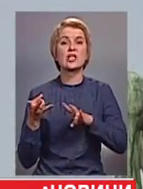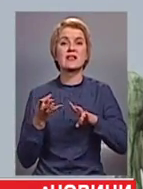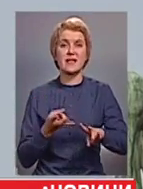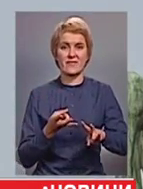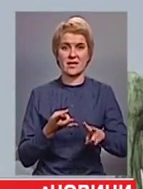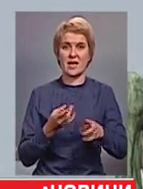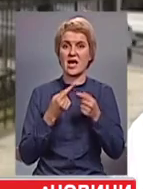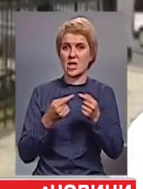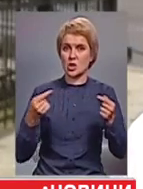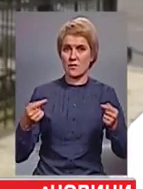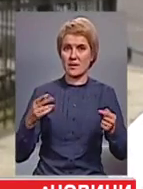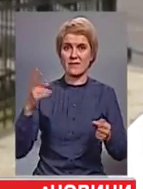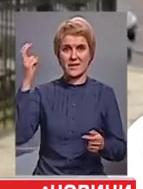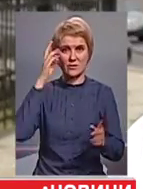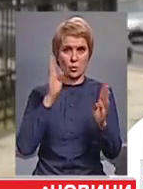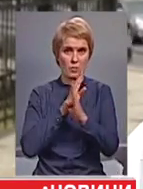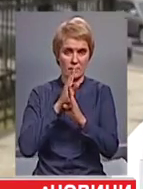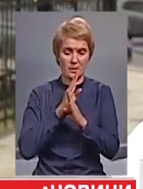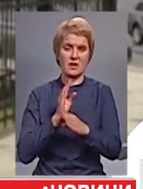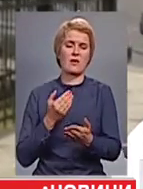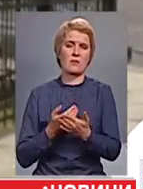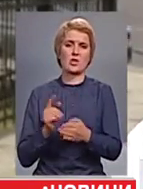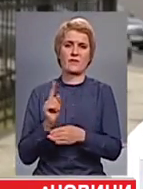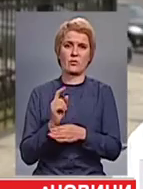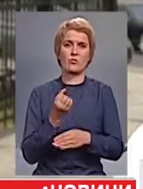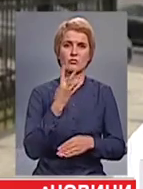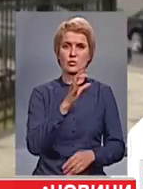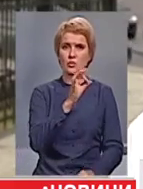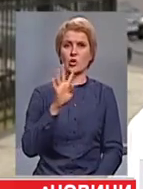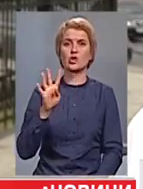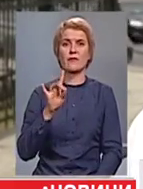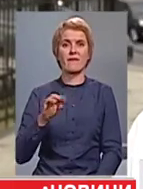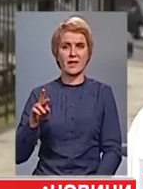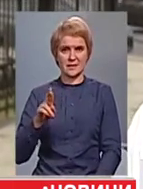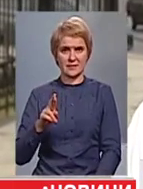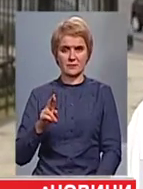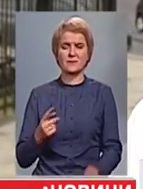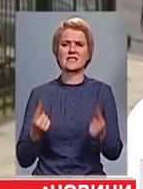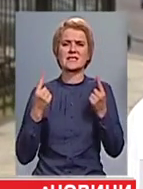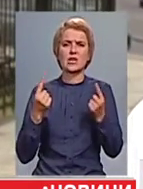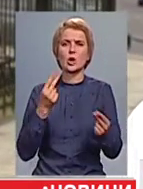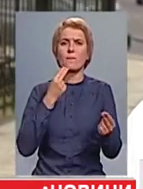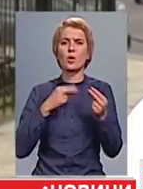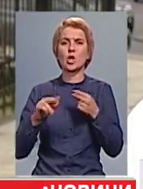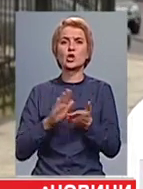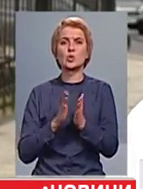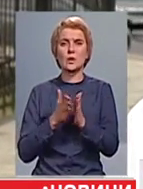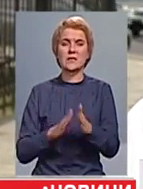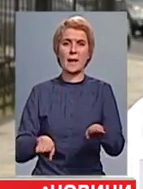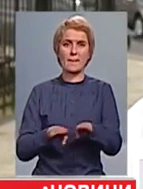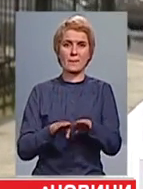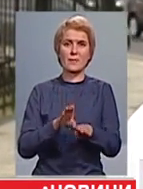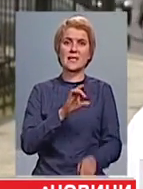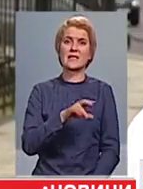повітрі майже у нормі. На 14.00 4 вересня значно покращила ситуація в порівнянні з